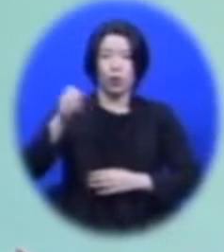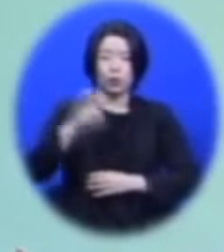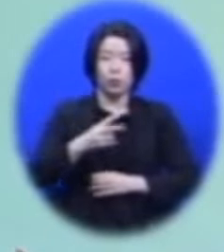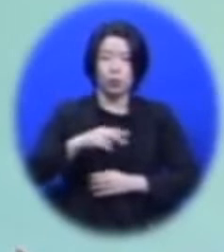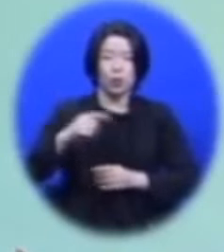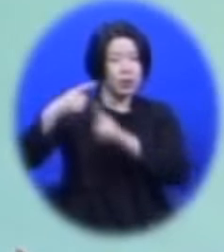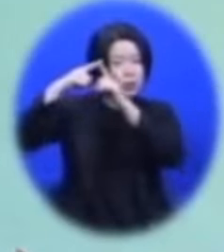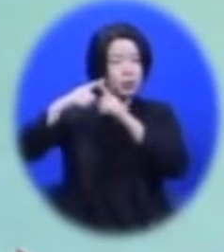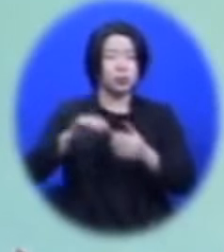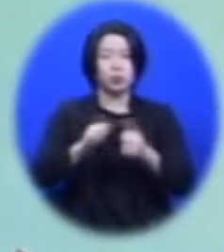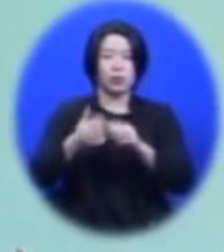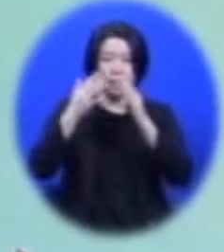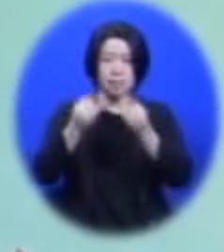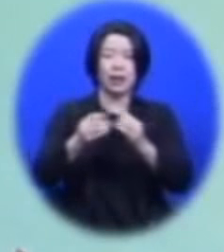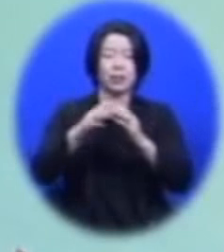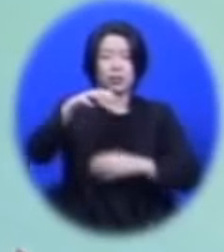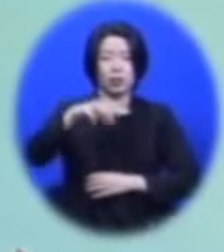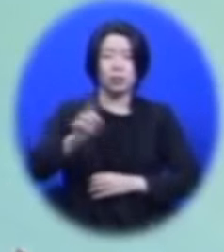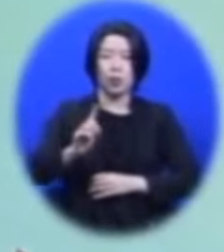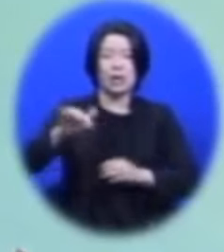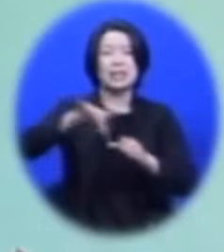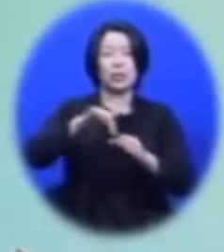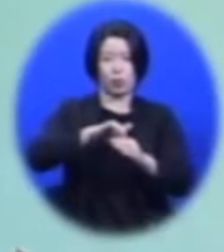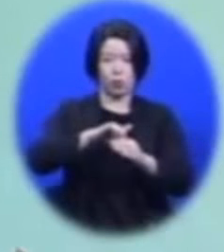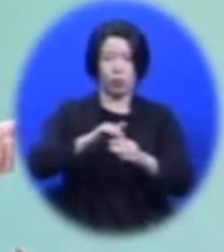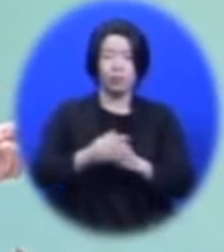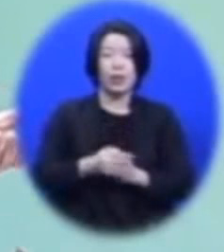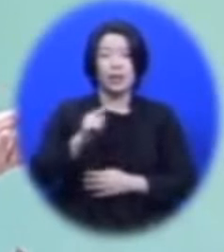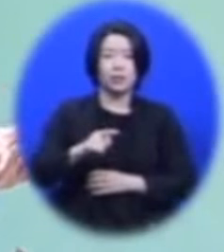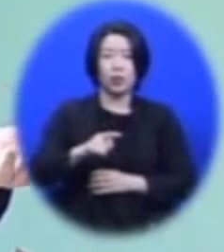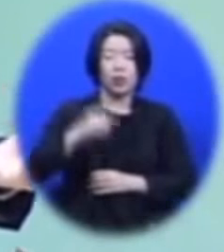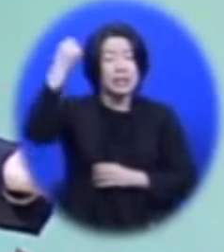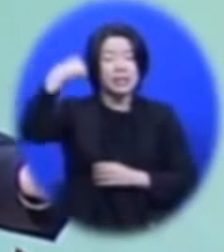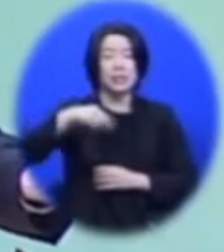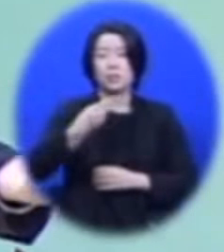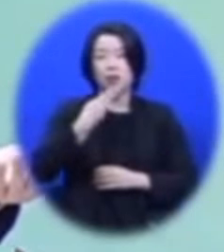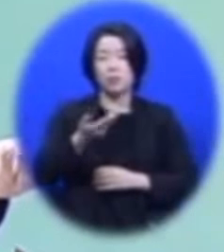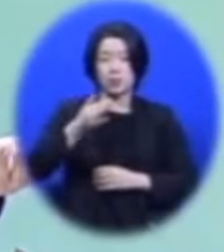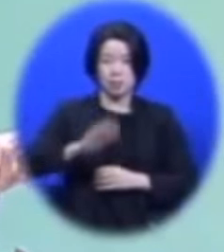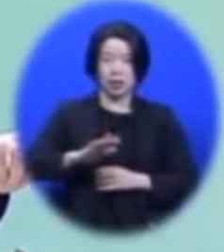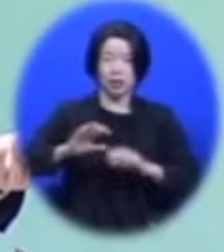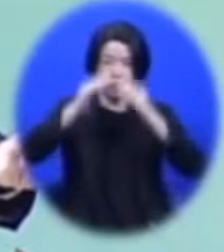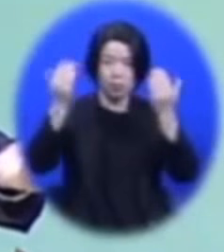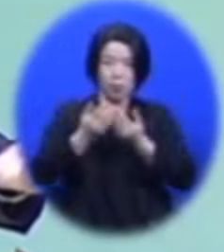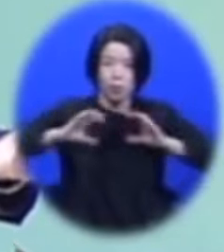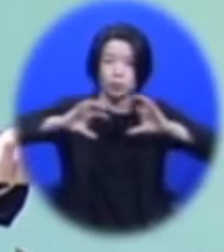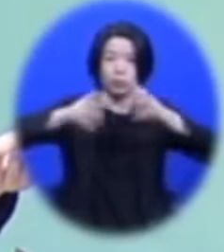있는 종교가 기독교입니다. 우리는 그걸 잘 실감하지 못하지만 전